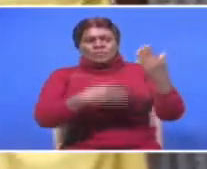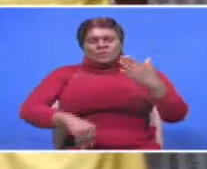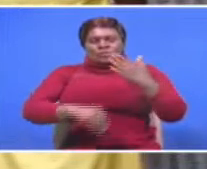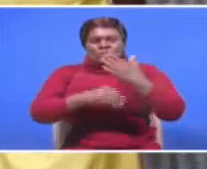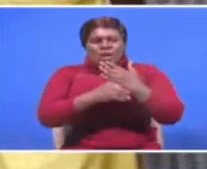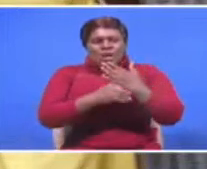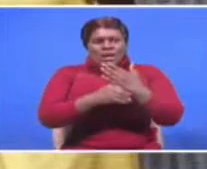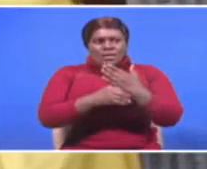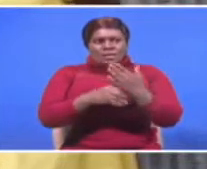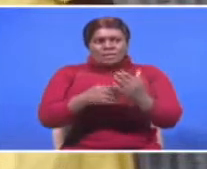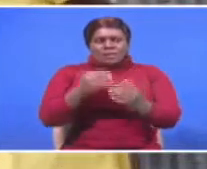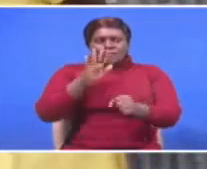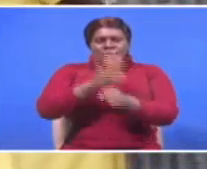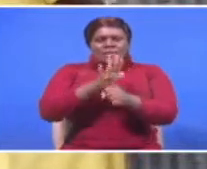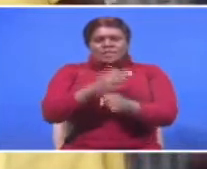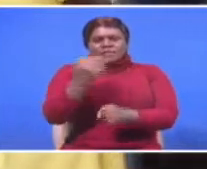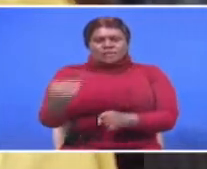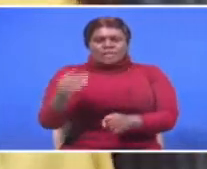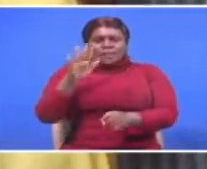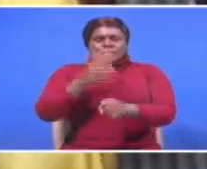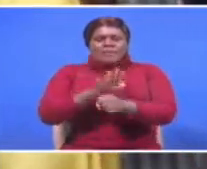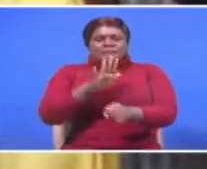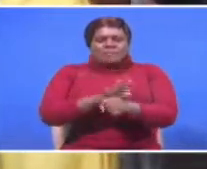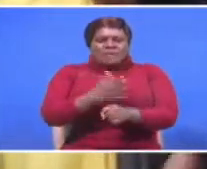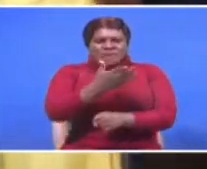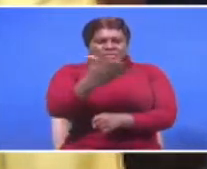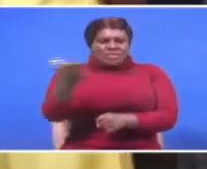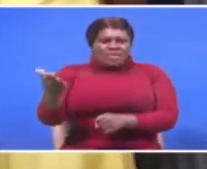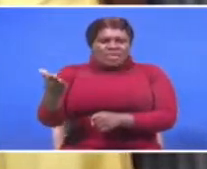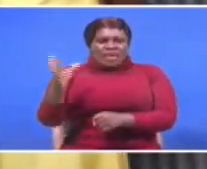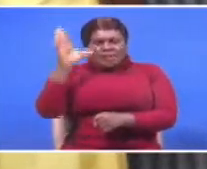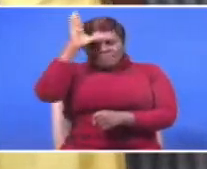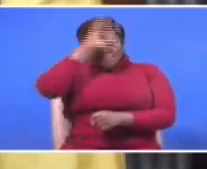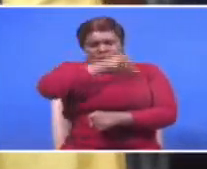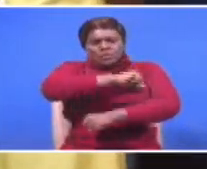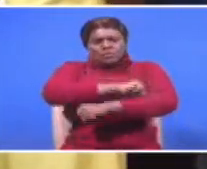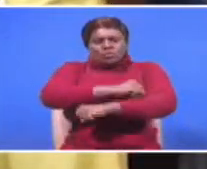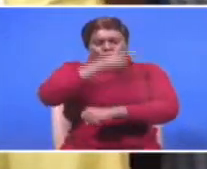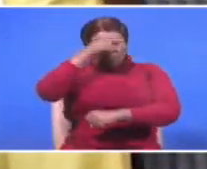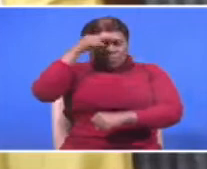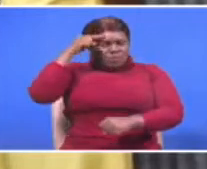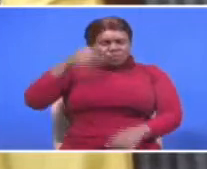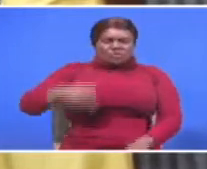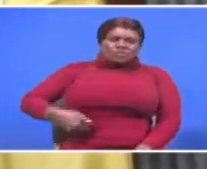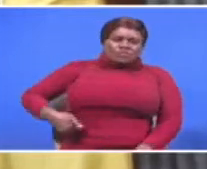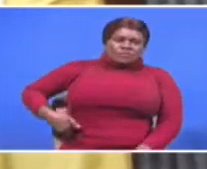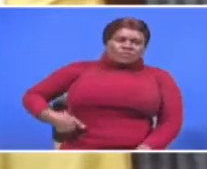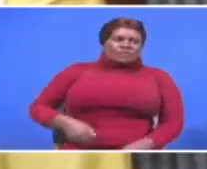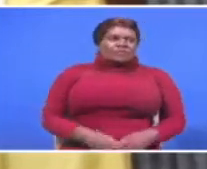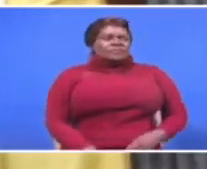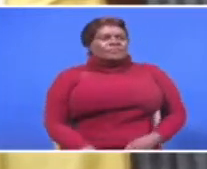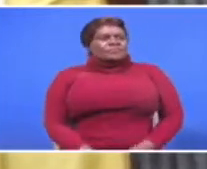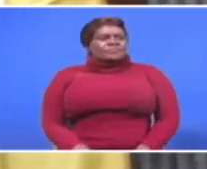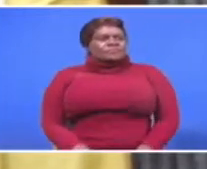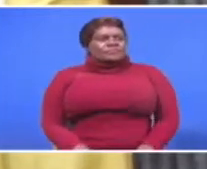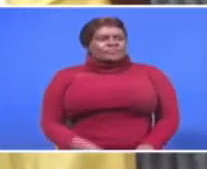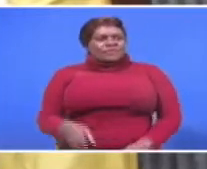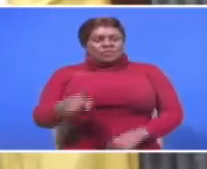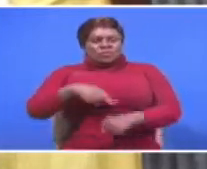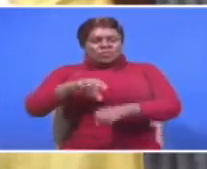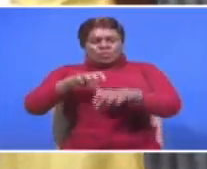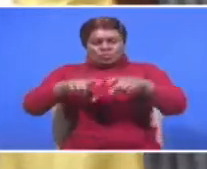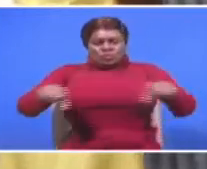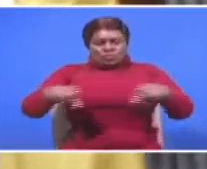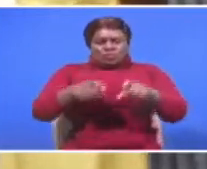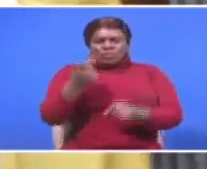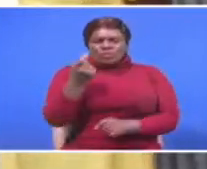kuongeza idadi ya wanafunzi shuleni, kwani wengi katika kaunti hiyo wamekuwa wakiacha shule kutokana na njaa. It's cooking, inatumia kuni kidogo